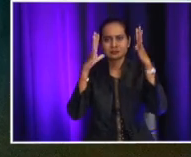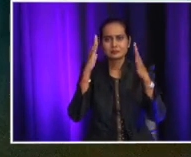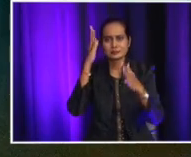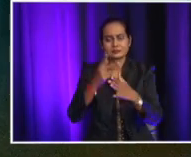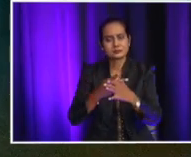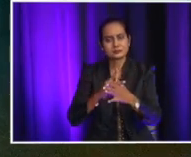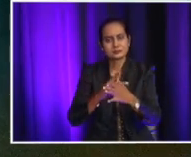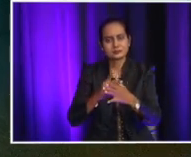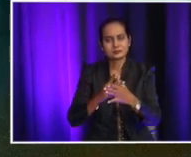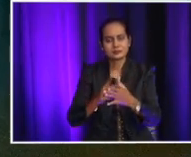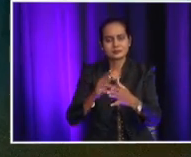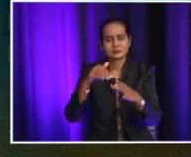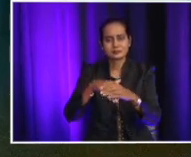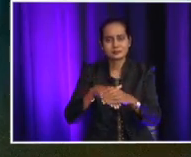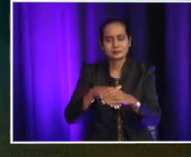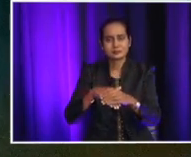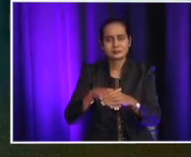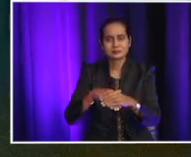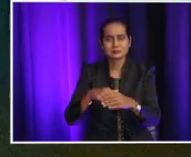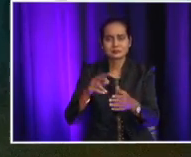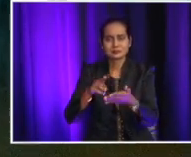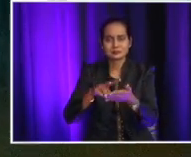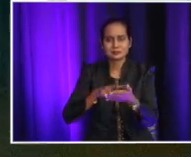membaca dengan hatimu